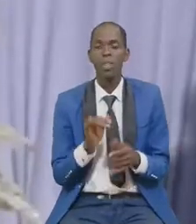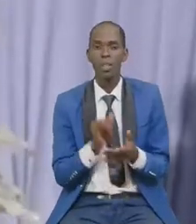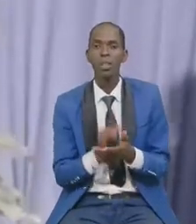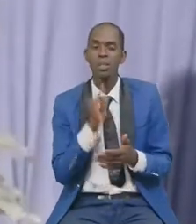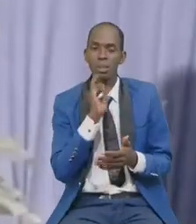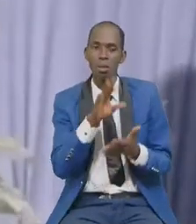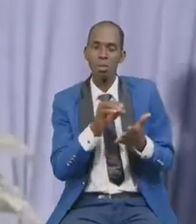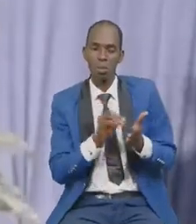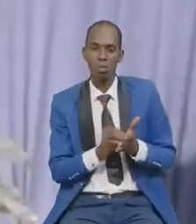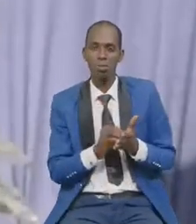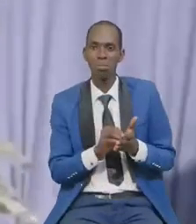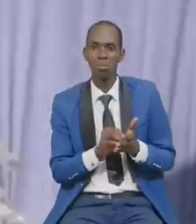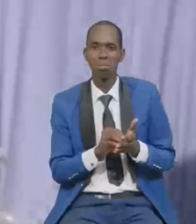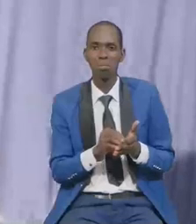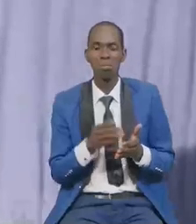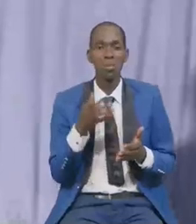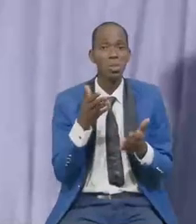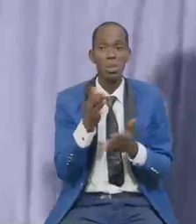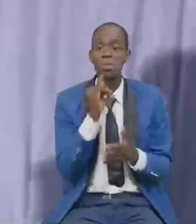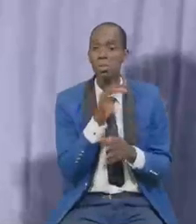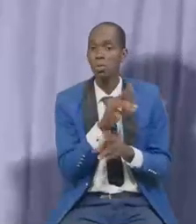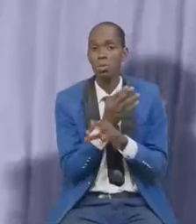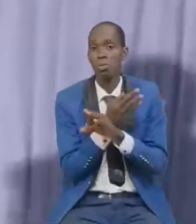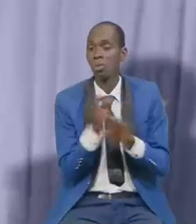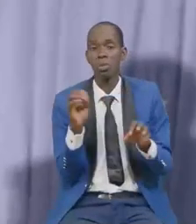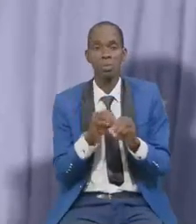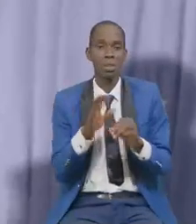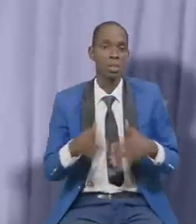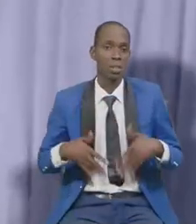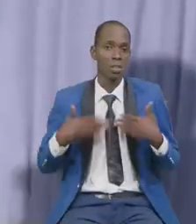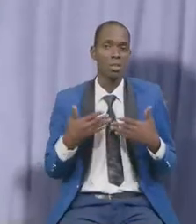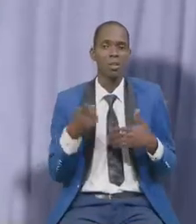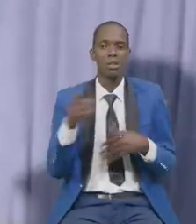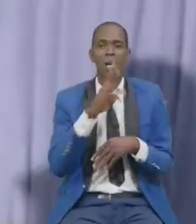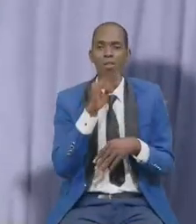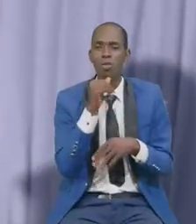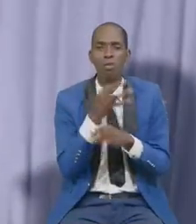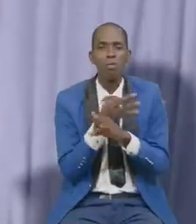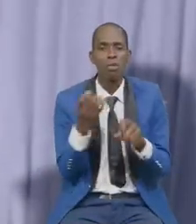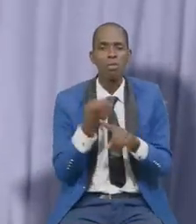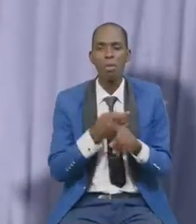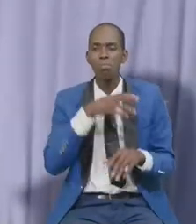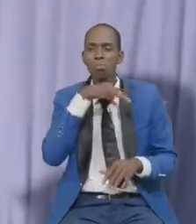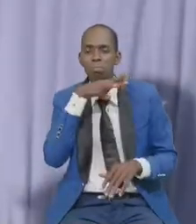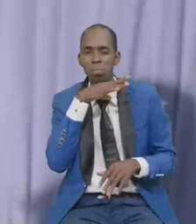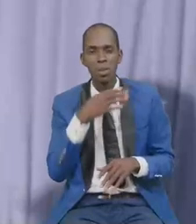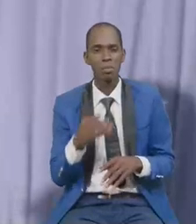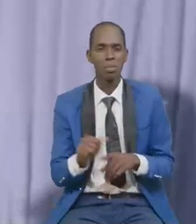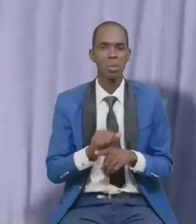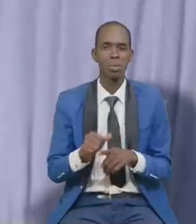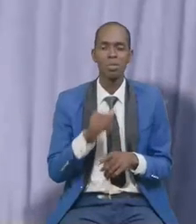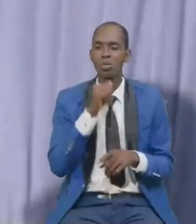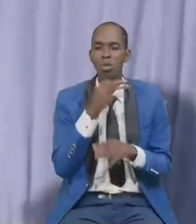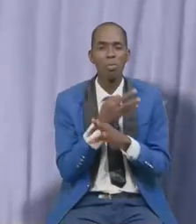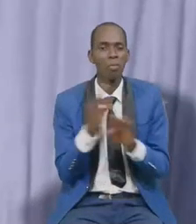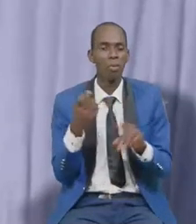de liberté dans leur vie. Ils ne sont pas libérés des souillures. Ils ne sont pas affranchis du mal.